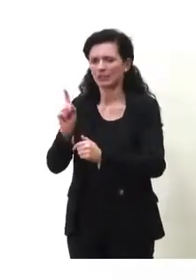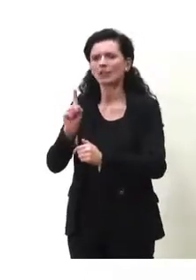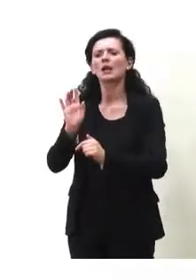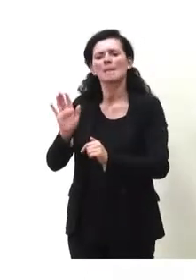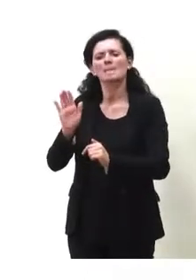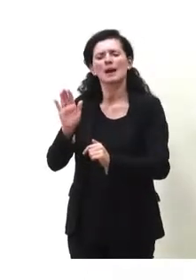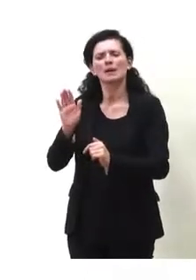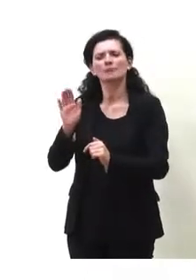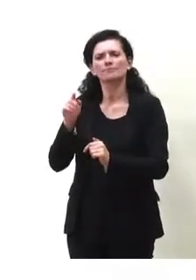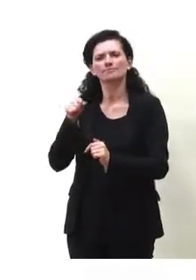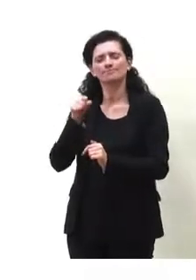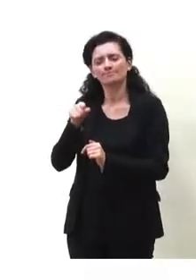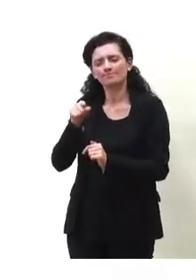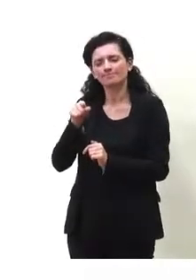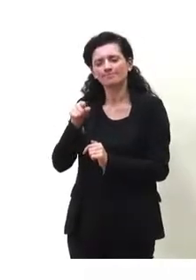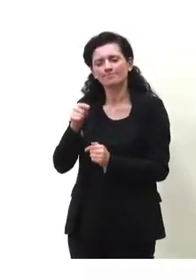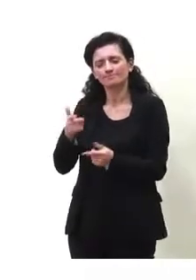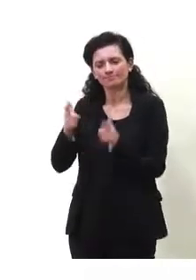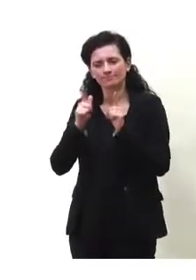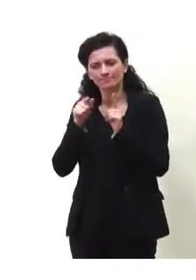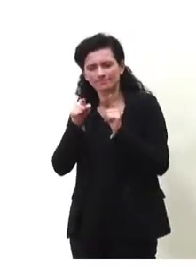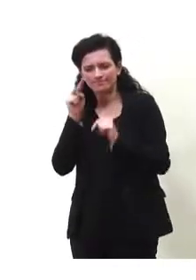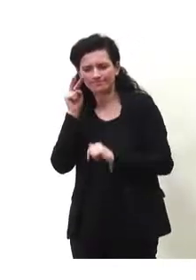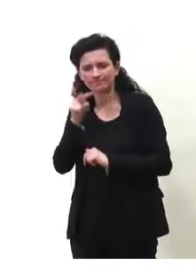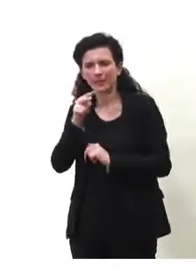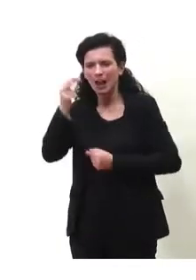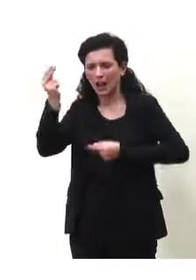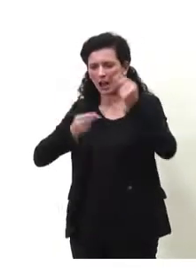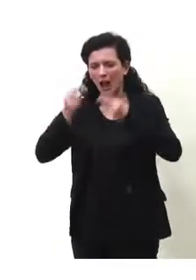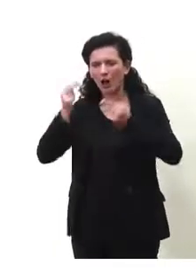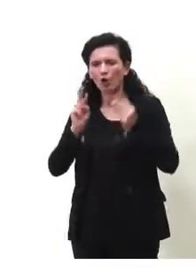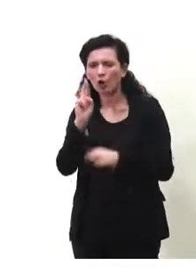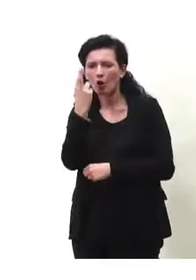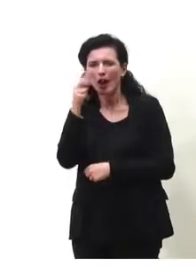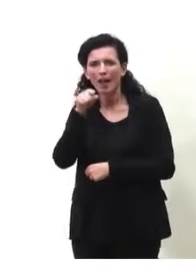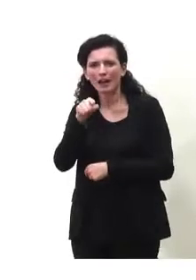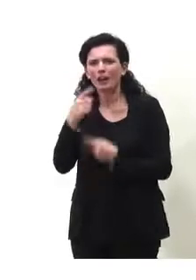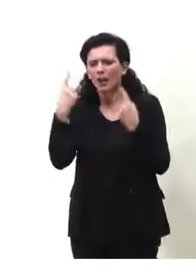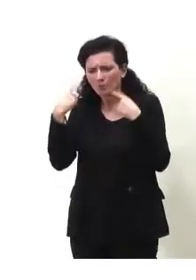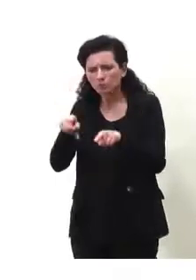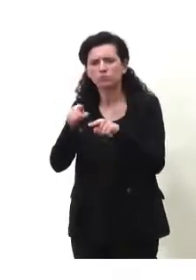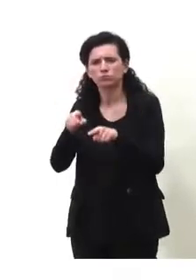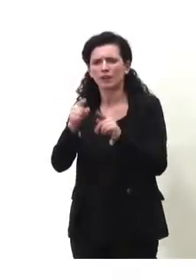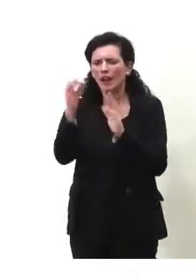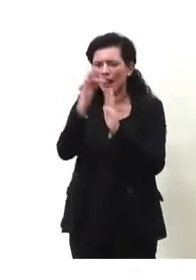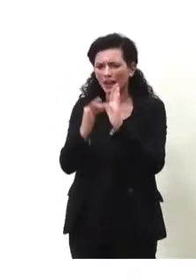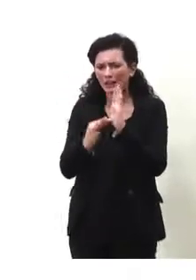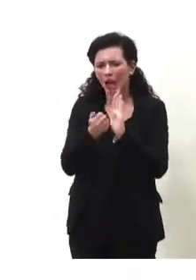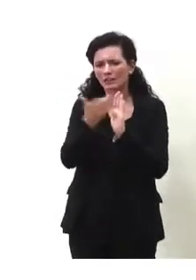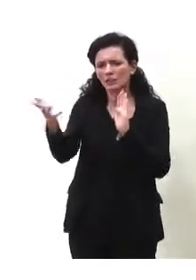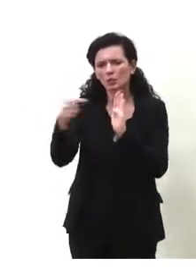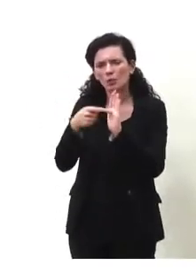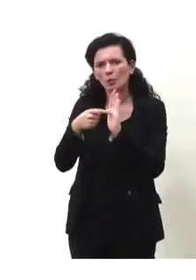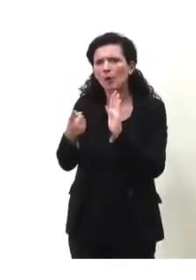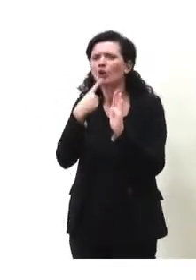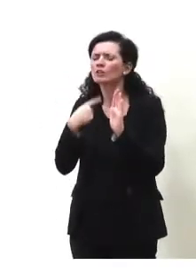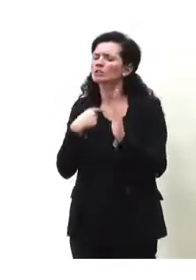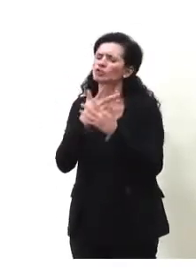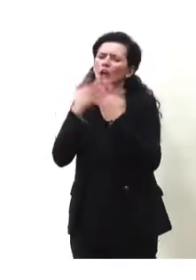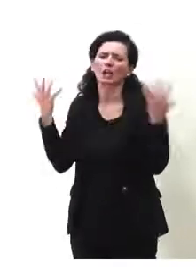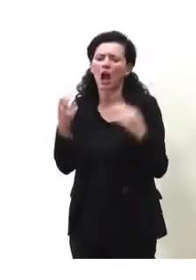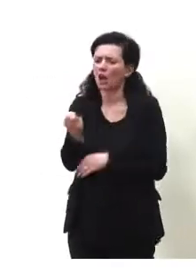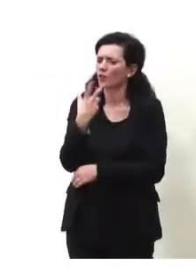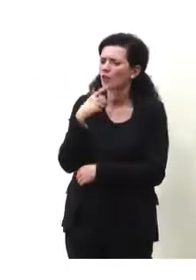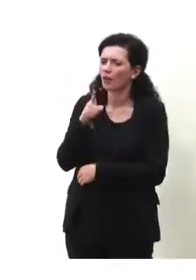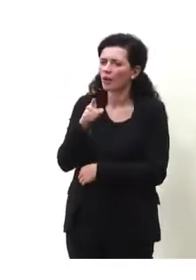la cosa che ci sta sotto al calcolo di R è tutta qua. Sono i dati stessi che ci dicono quanto vale R, non